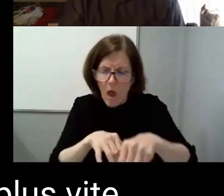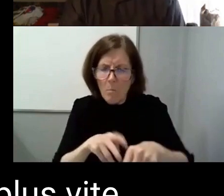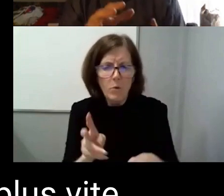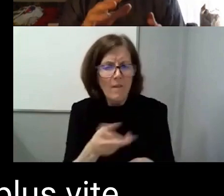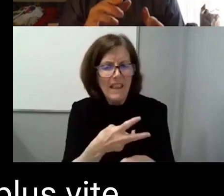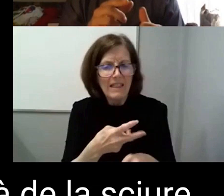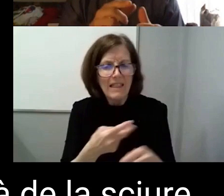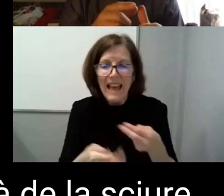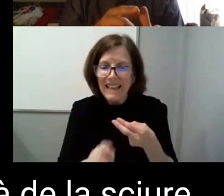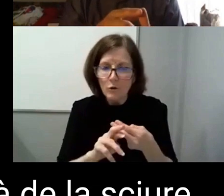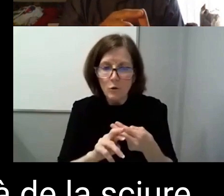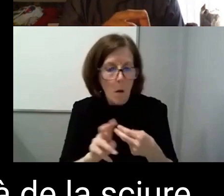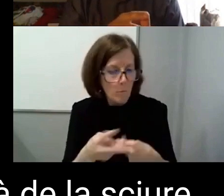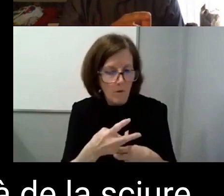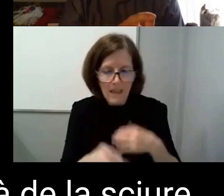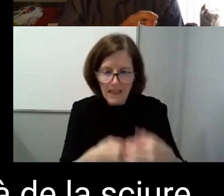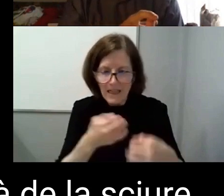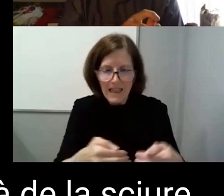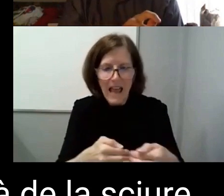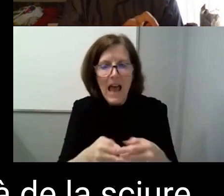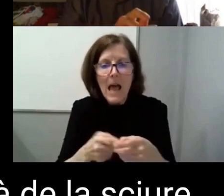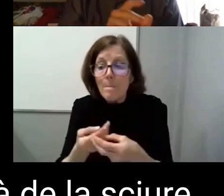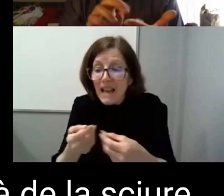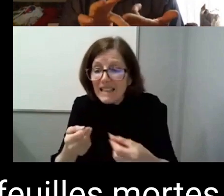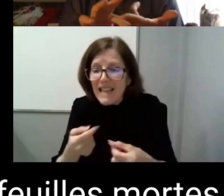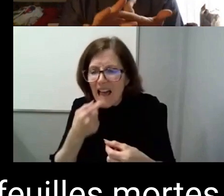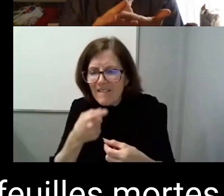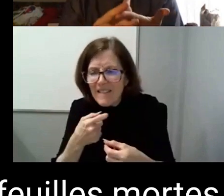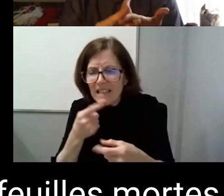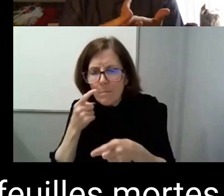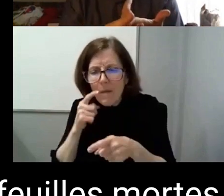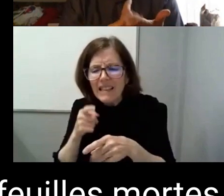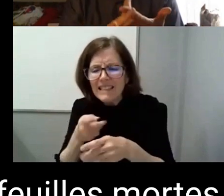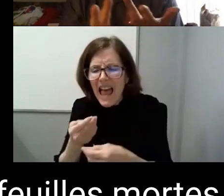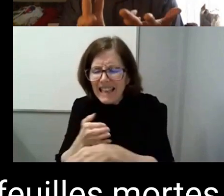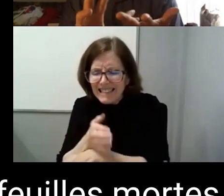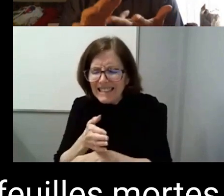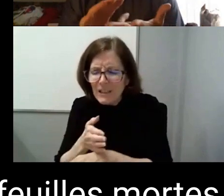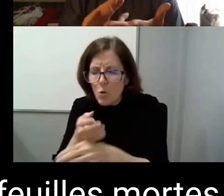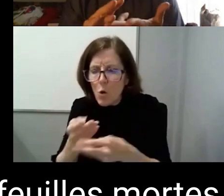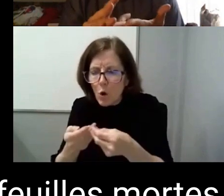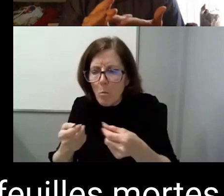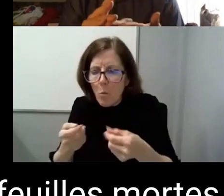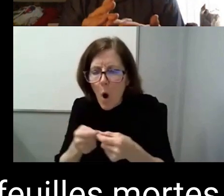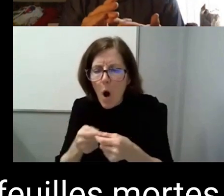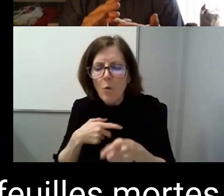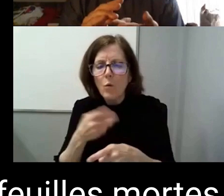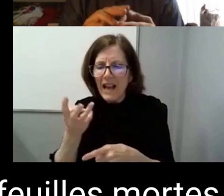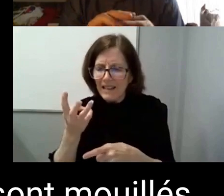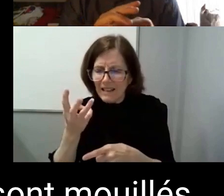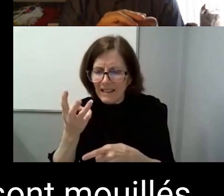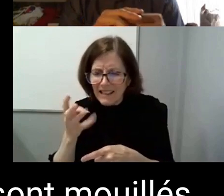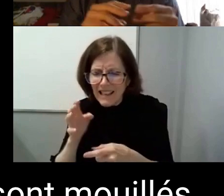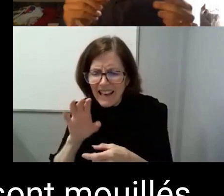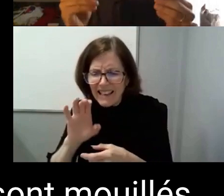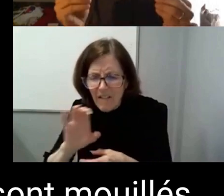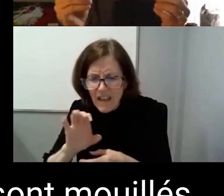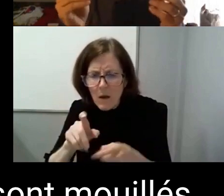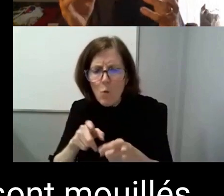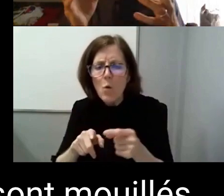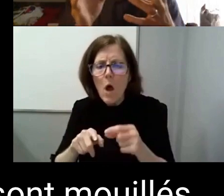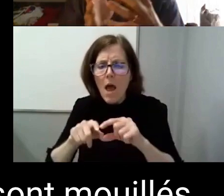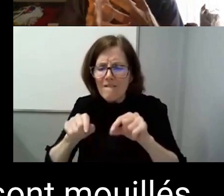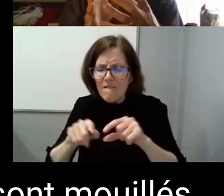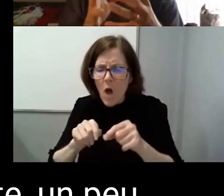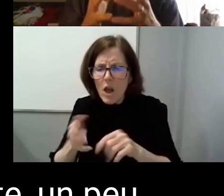vite. Matières fines, souvent, moi, je pense à de la sciure de bois, je pense à du marc de café ou à des feuilles mortes, parce que les feuilles mortes, dès qu'elles